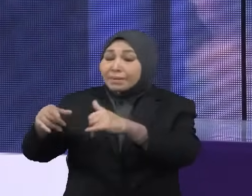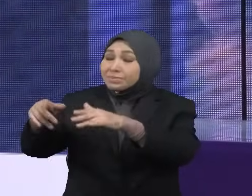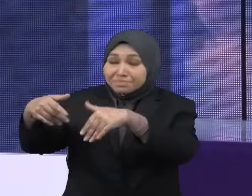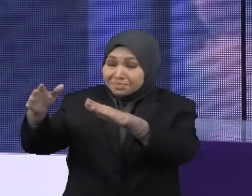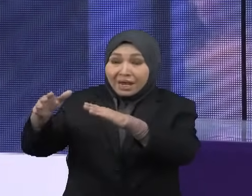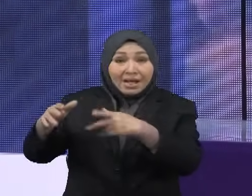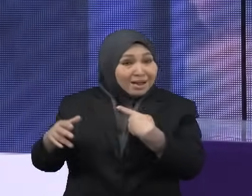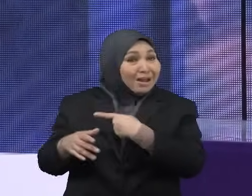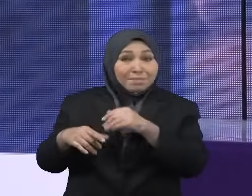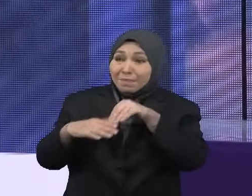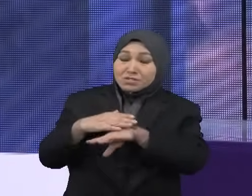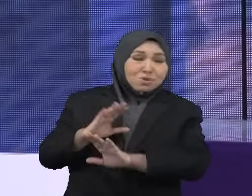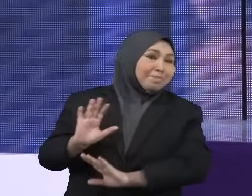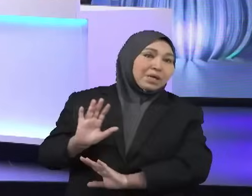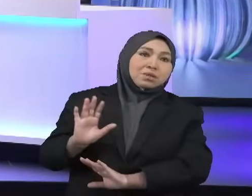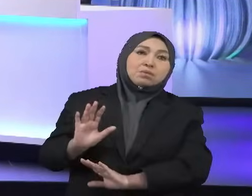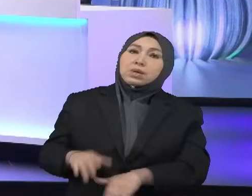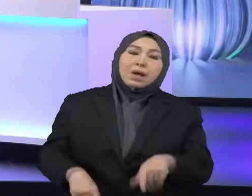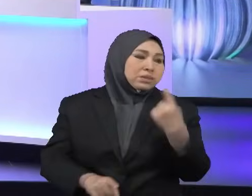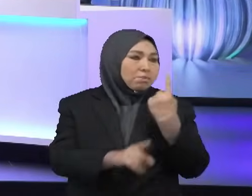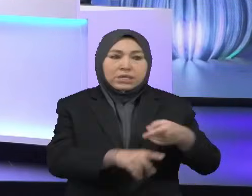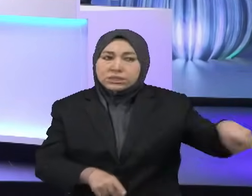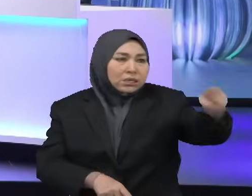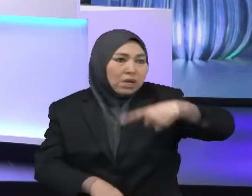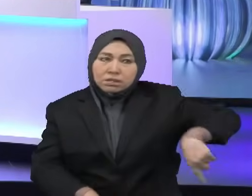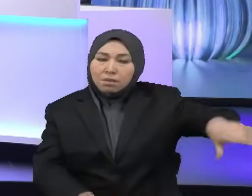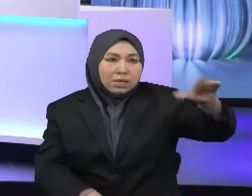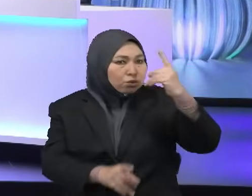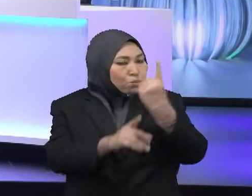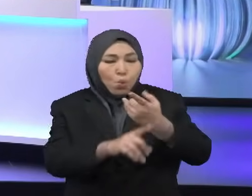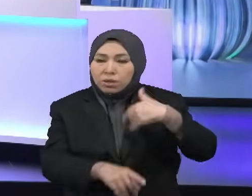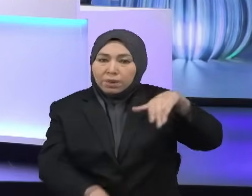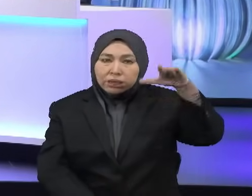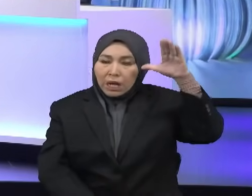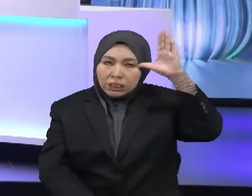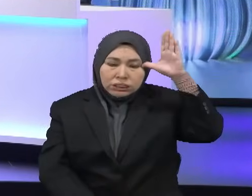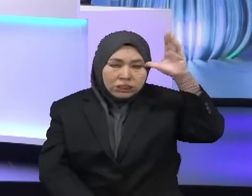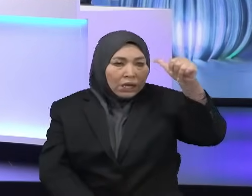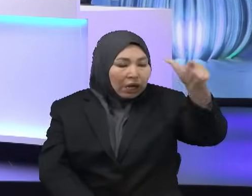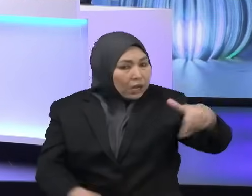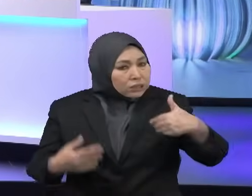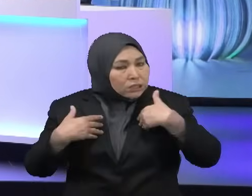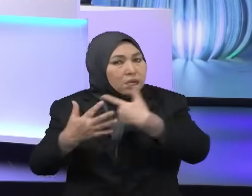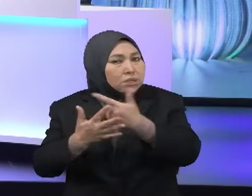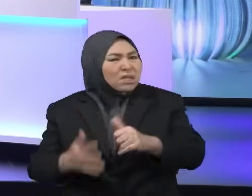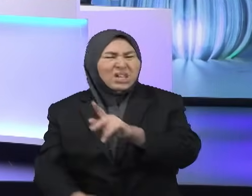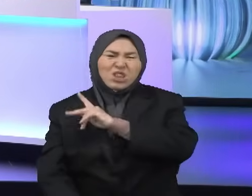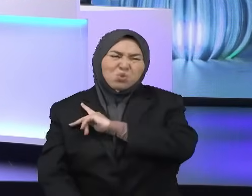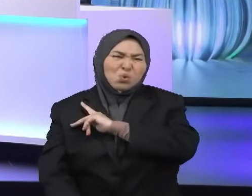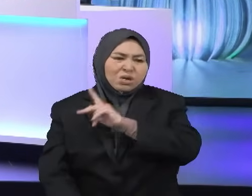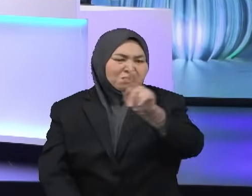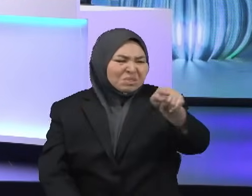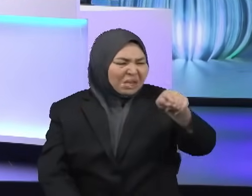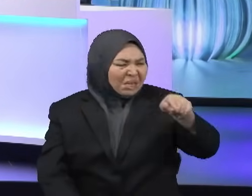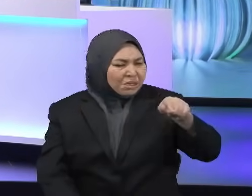abadan madamu fiha. Oh, ini memang degil betul, Ustaz. Tadi awalnya dia dah cakap, ya. Tapi bila ada di kalangan ketua mereka, kira